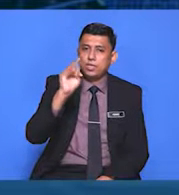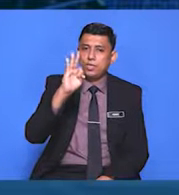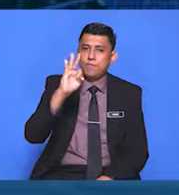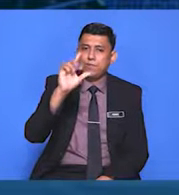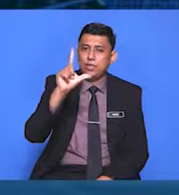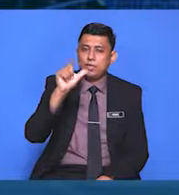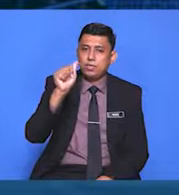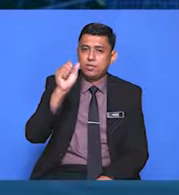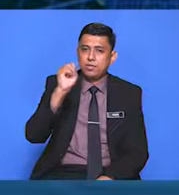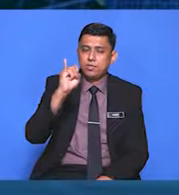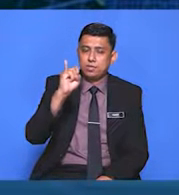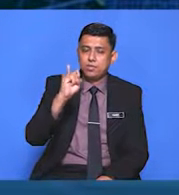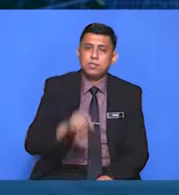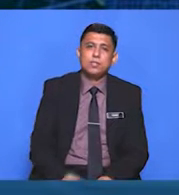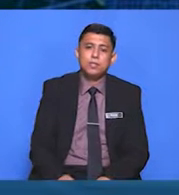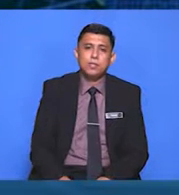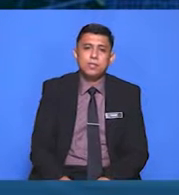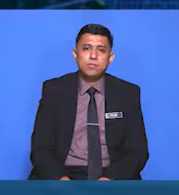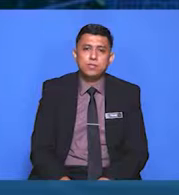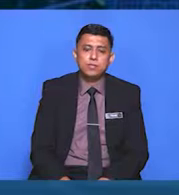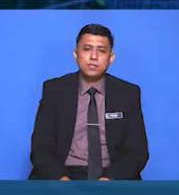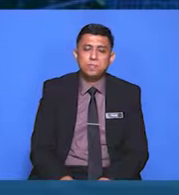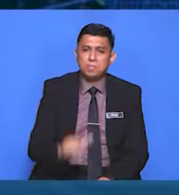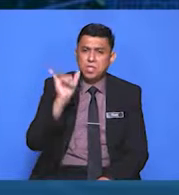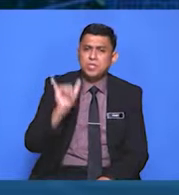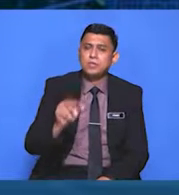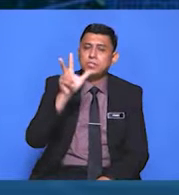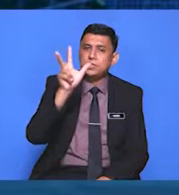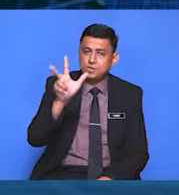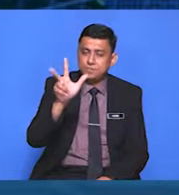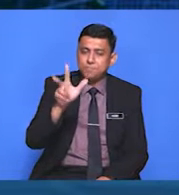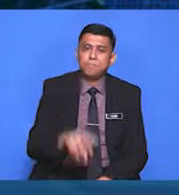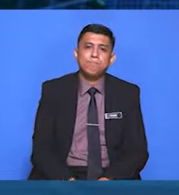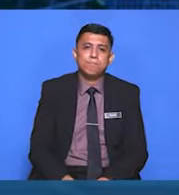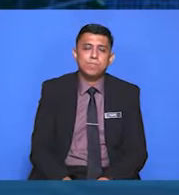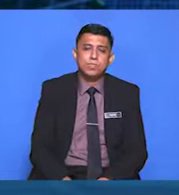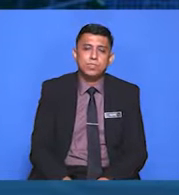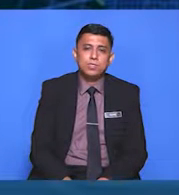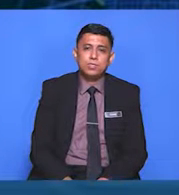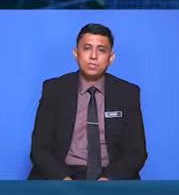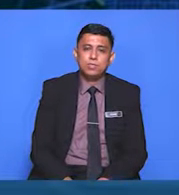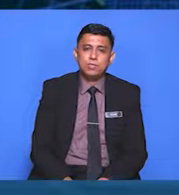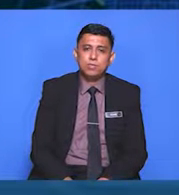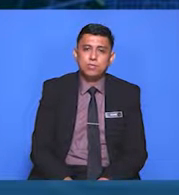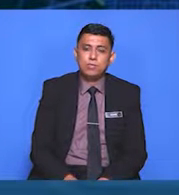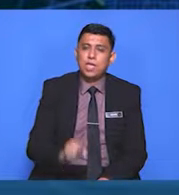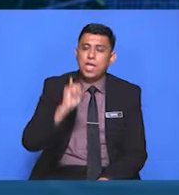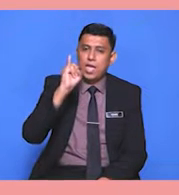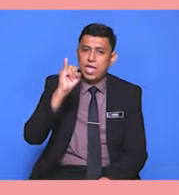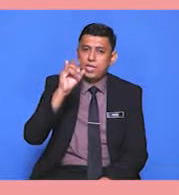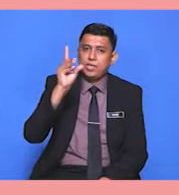Sekarang, kita akan pelajari pula inflasi yang ketiga, iaitu inflasi